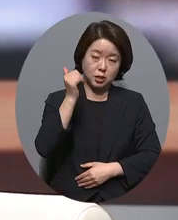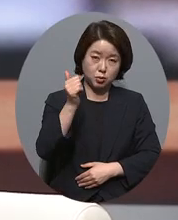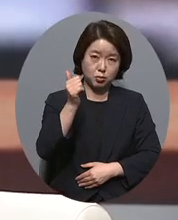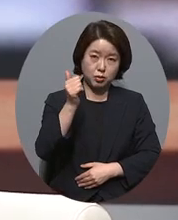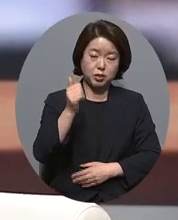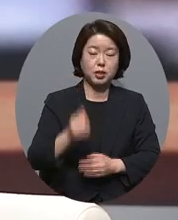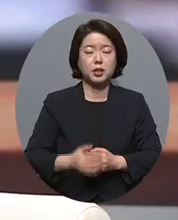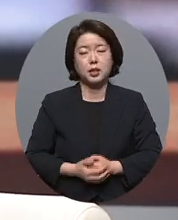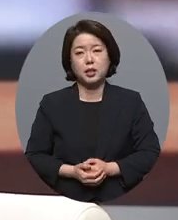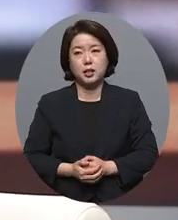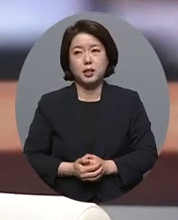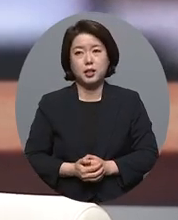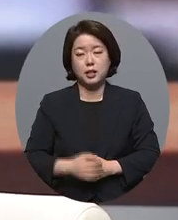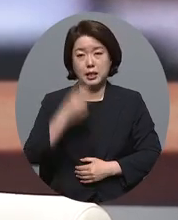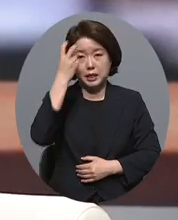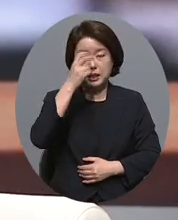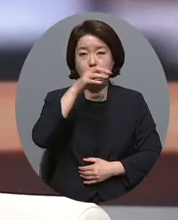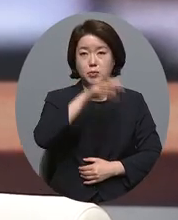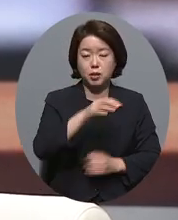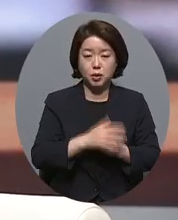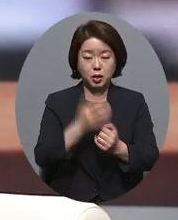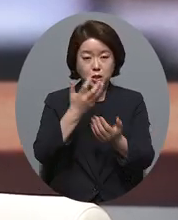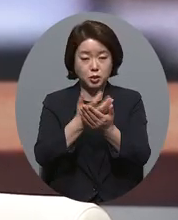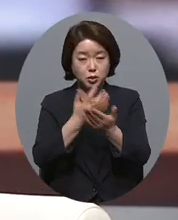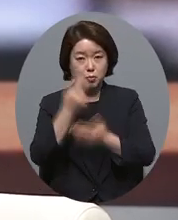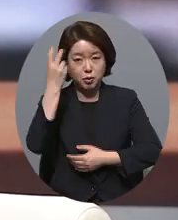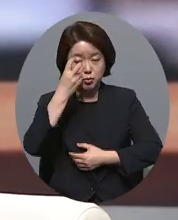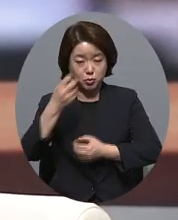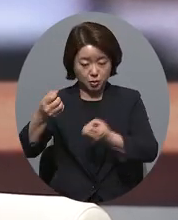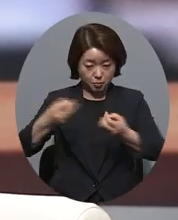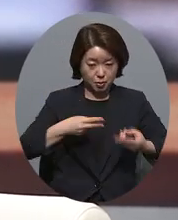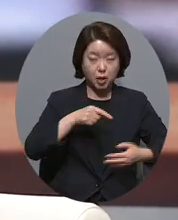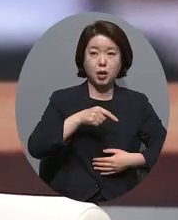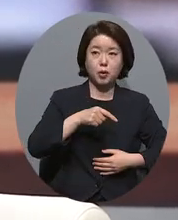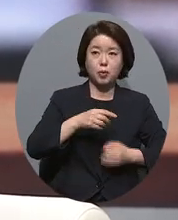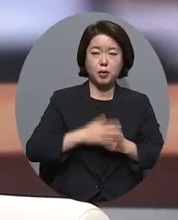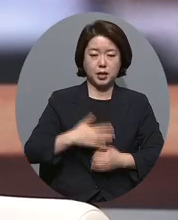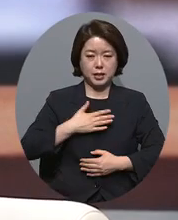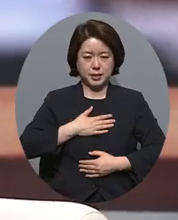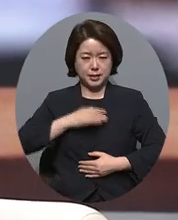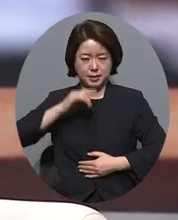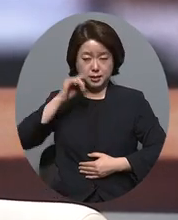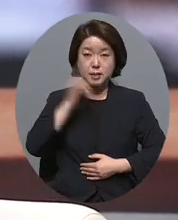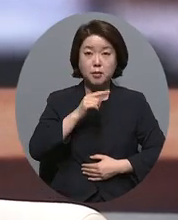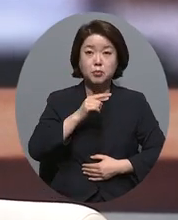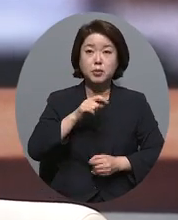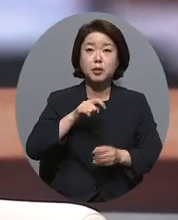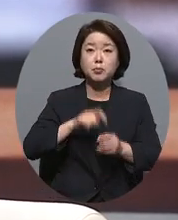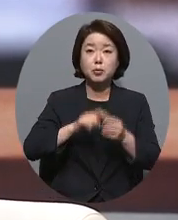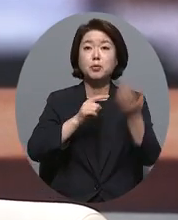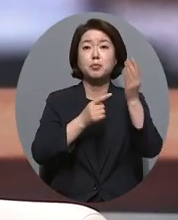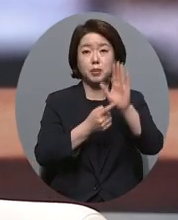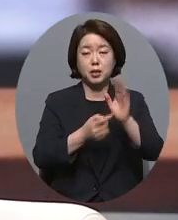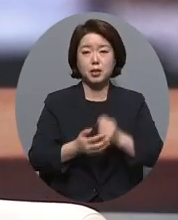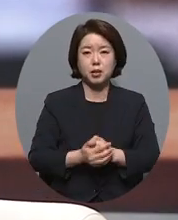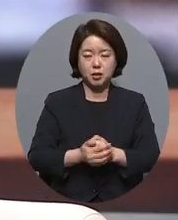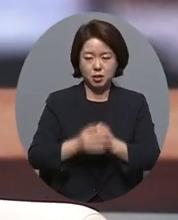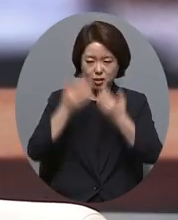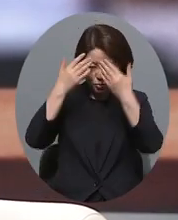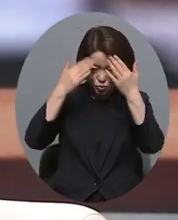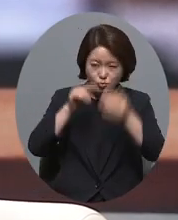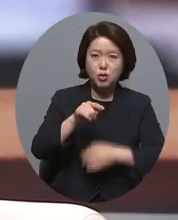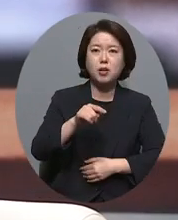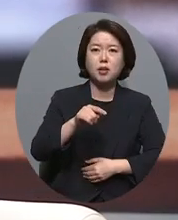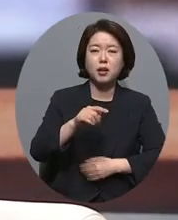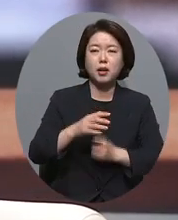그 감사원의 서면 조사 통보를 받고 기분이 나쁘다라는 취지 얘기를 했습니다 무례하다 그리고